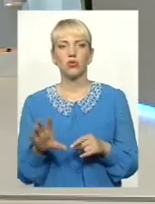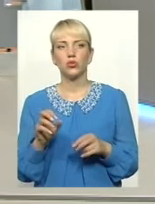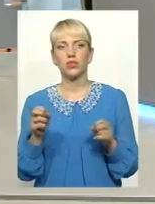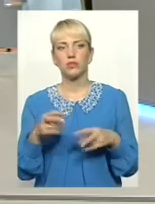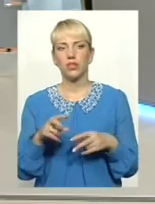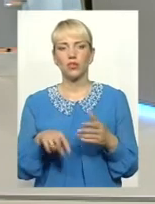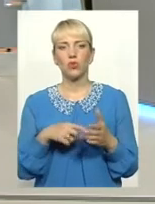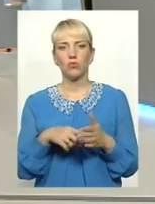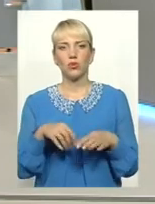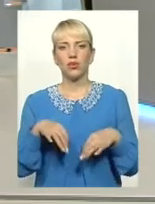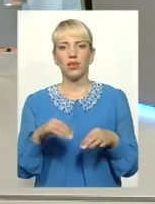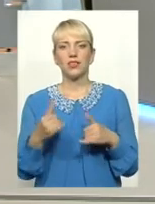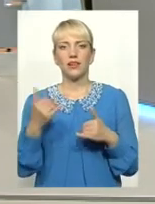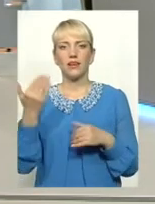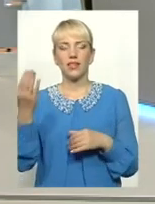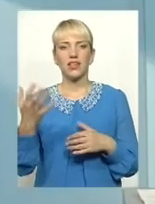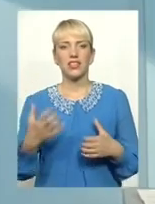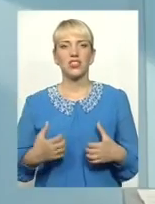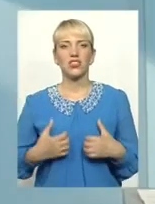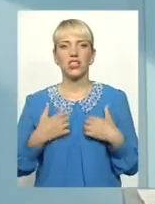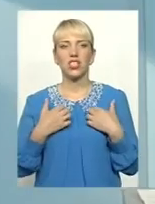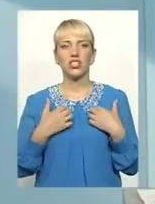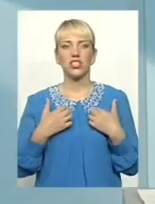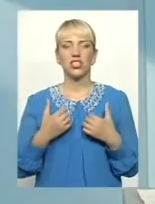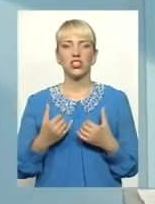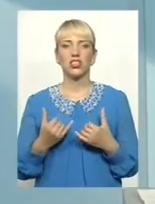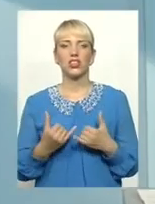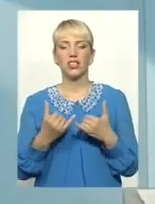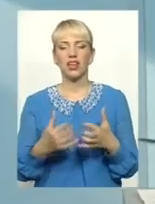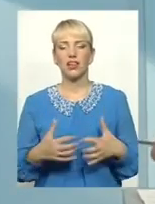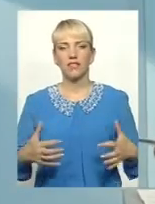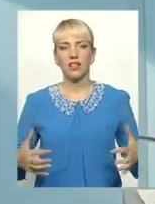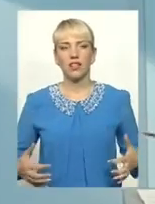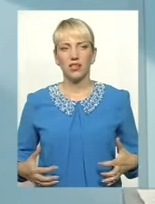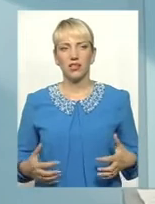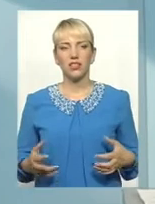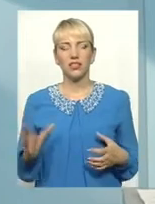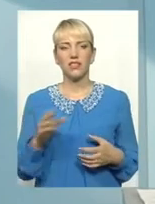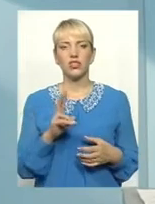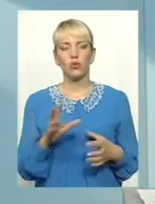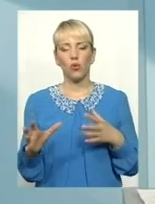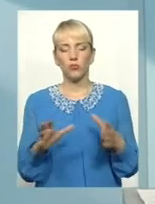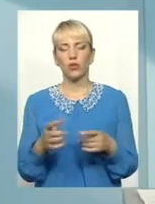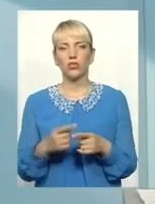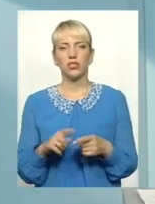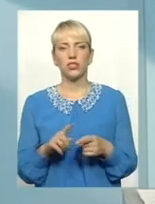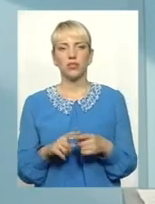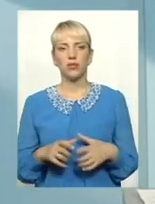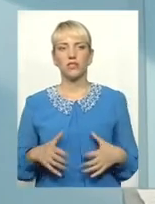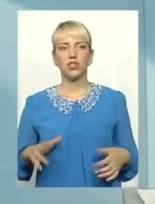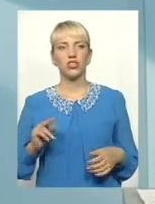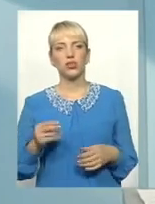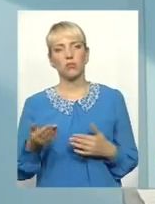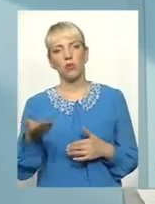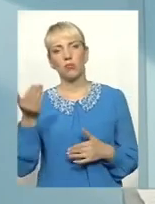виявляється ще страшніший для них, ніж, ну як для них, для тварин, для всіх, хто опікується, ніж той